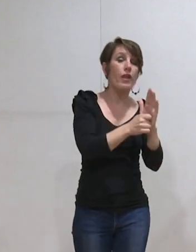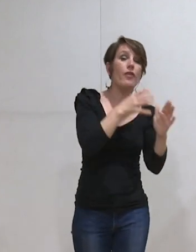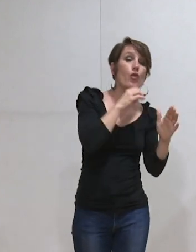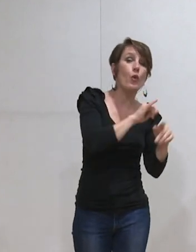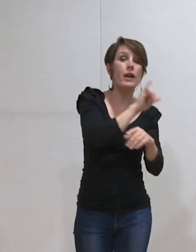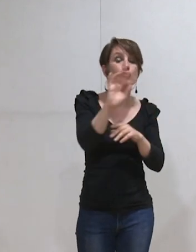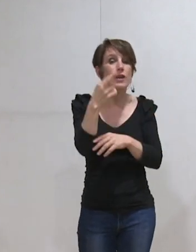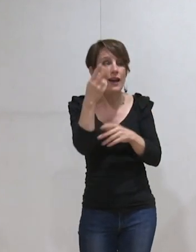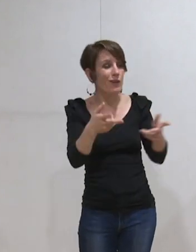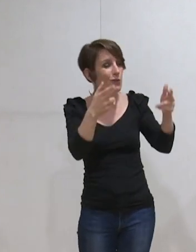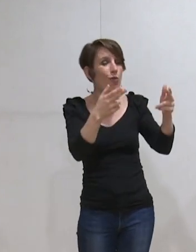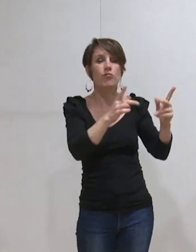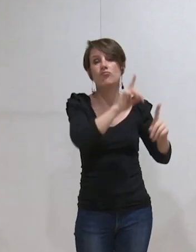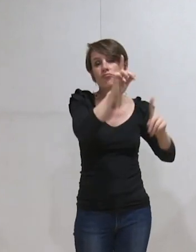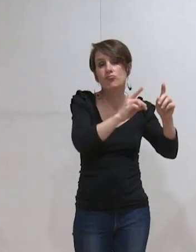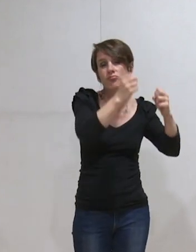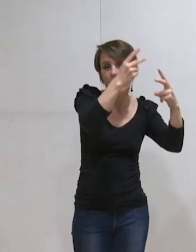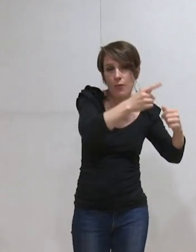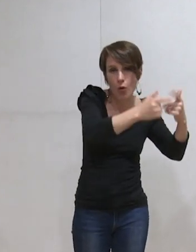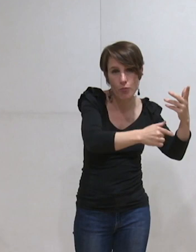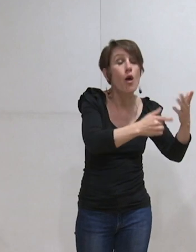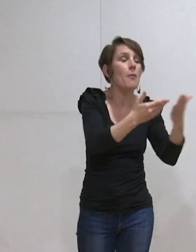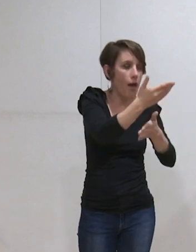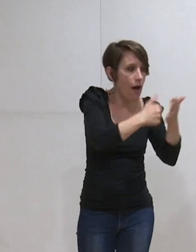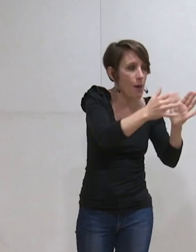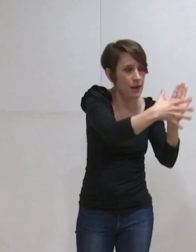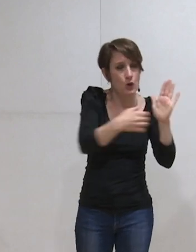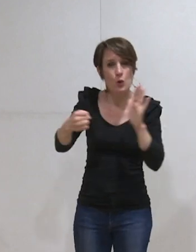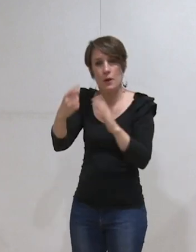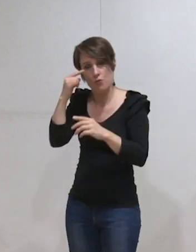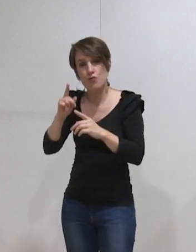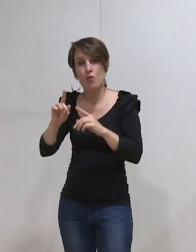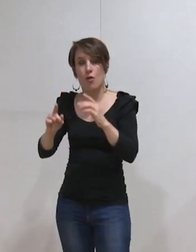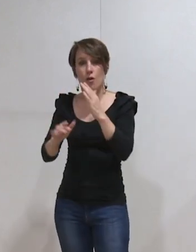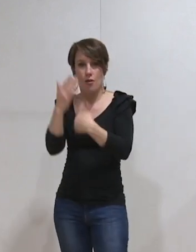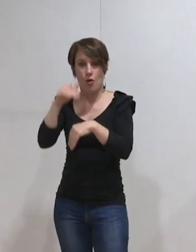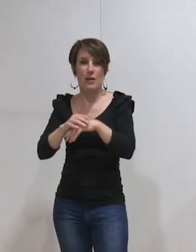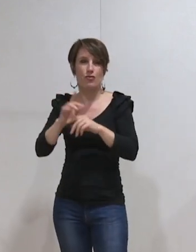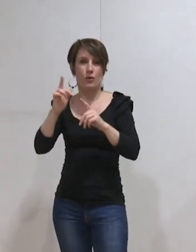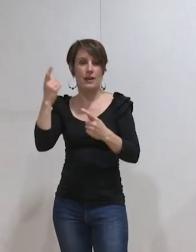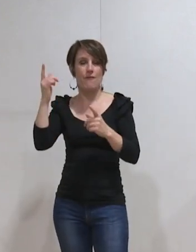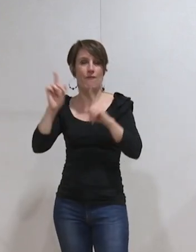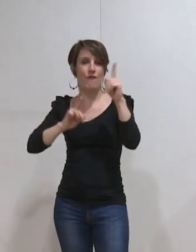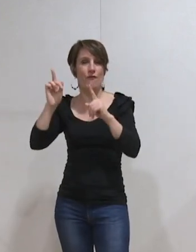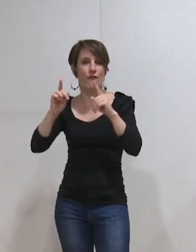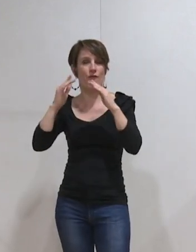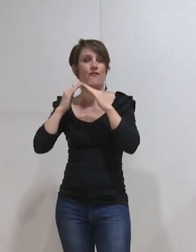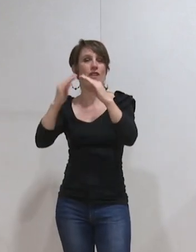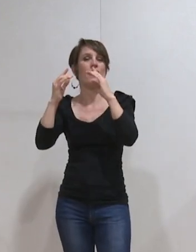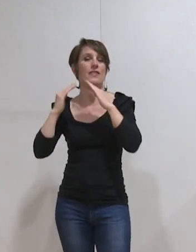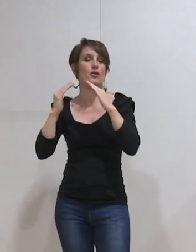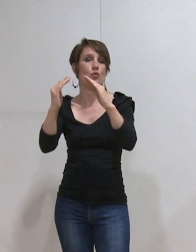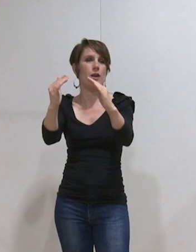qui sont mobilisés pour cette fête des tuiles quant au au budget auquel vous faites référence monsieur chamussi c'était un budget sur